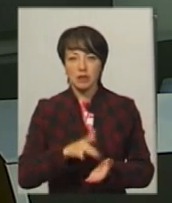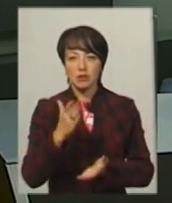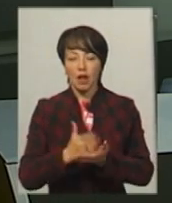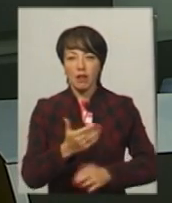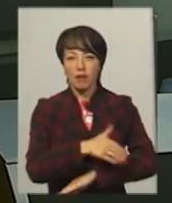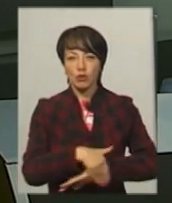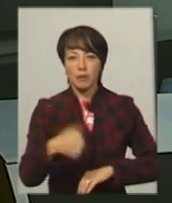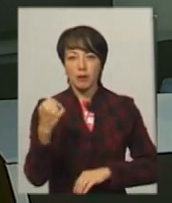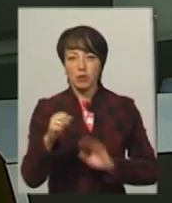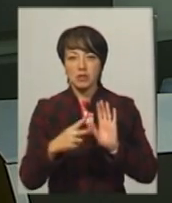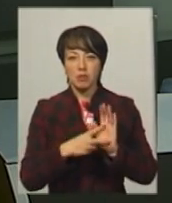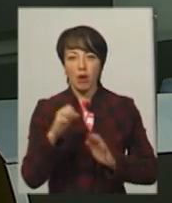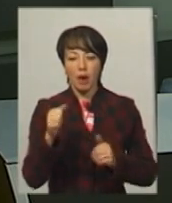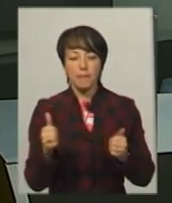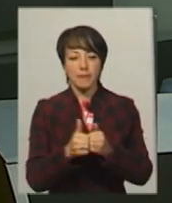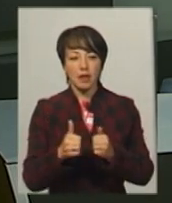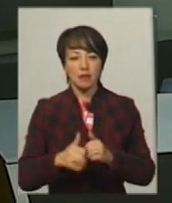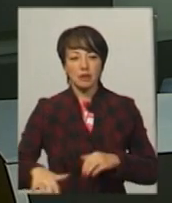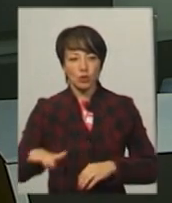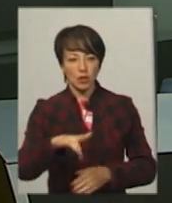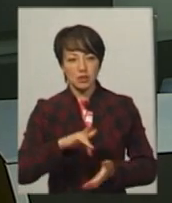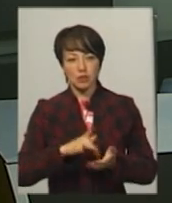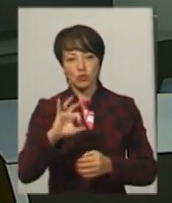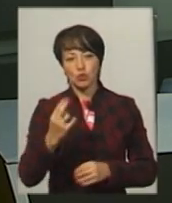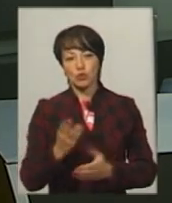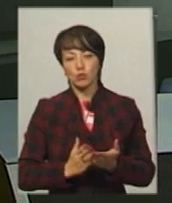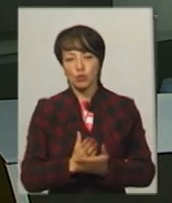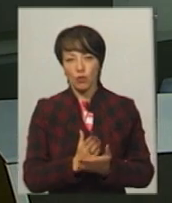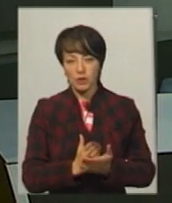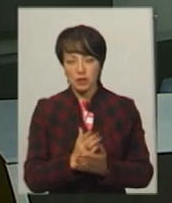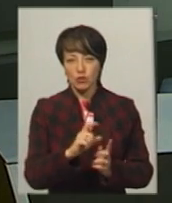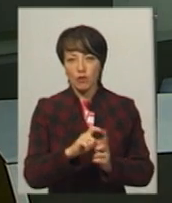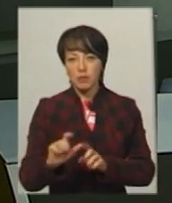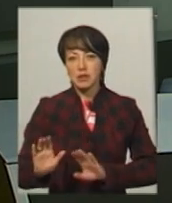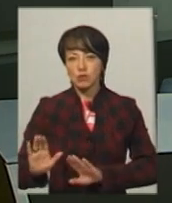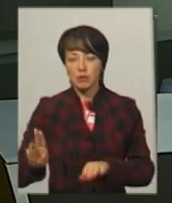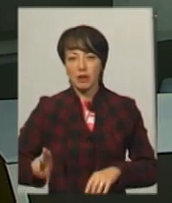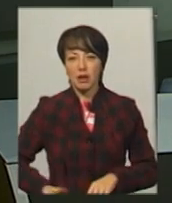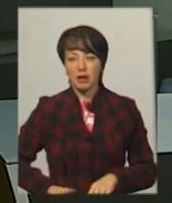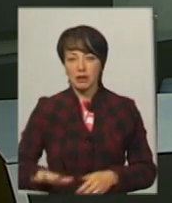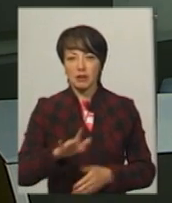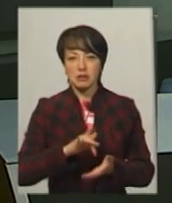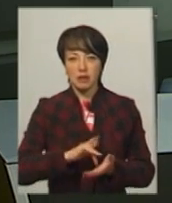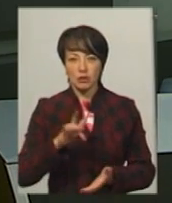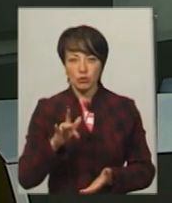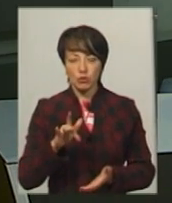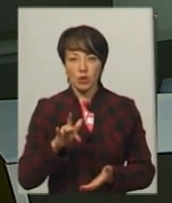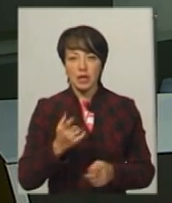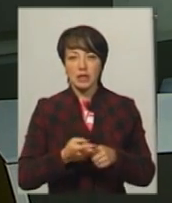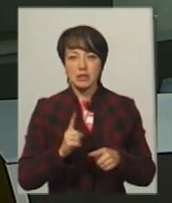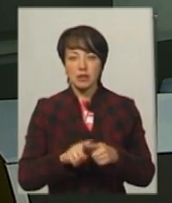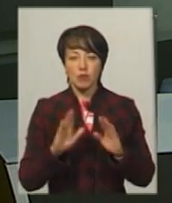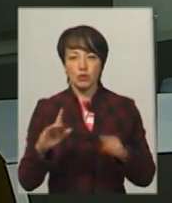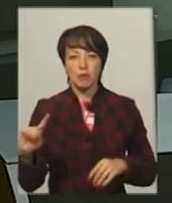вулиці Перемоги, 7А, поряд з територіальним центром соціального обслуговування. За словами заступниці директора терцентру Тетяни Вовчемис, це